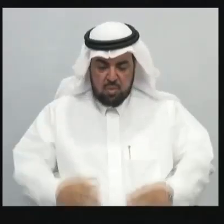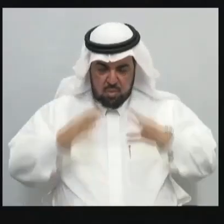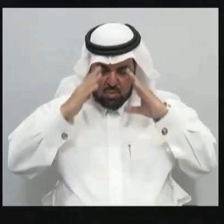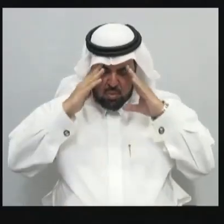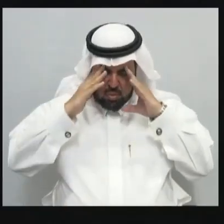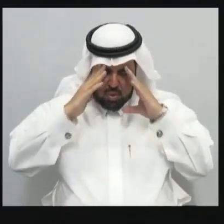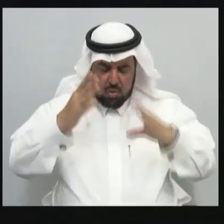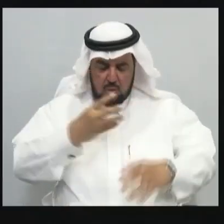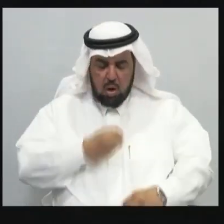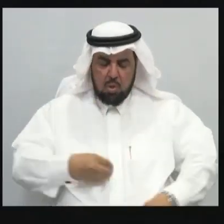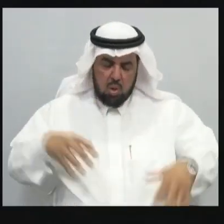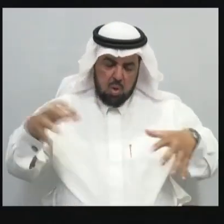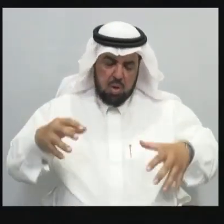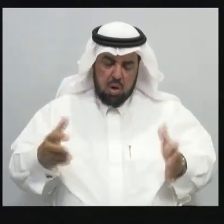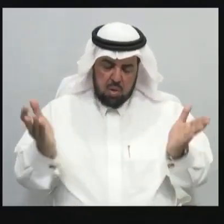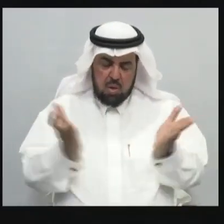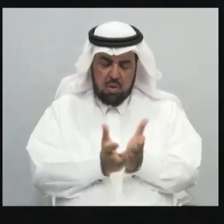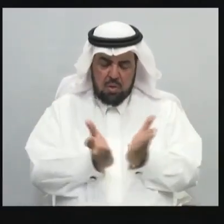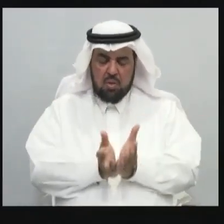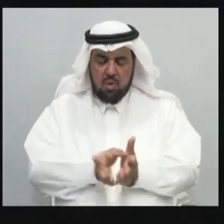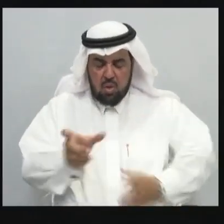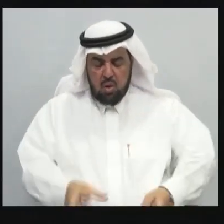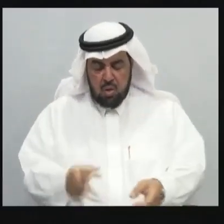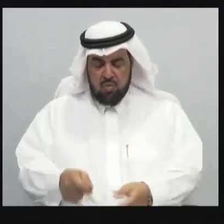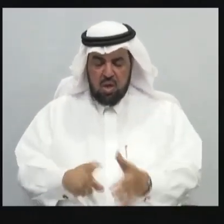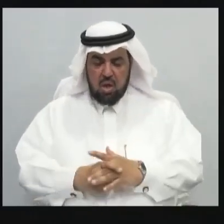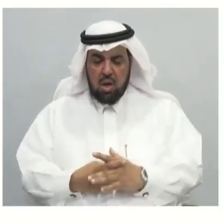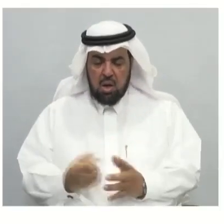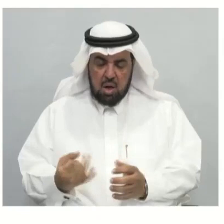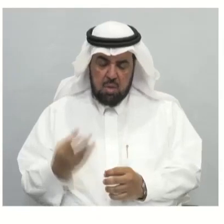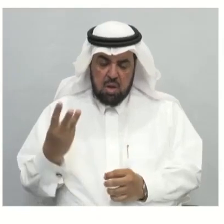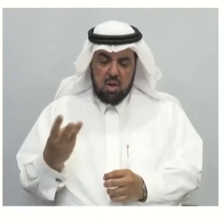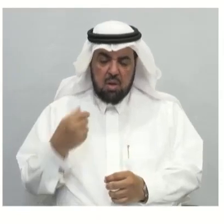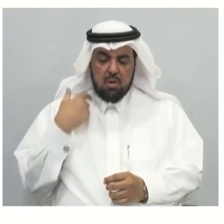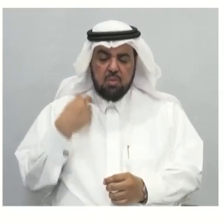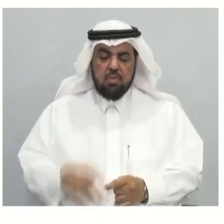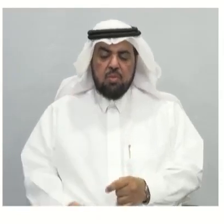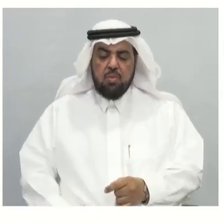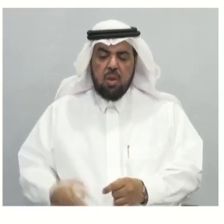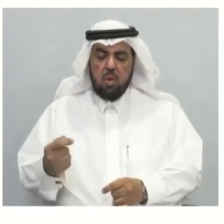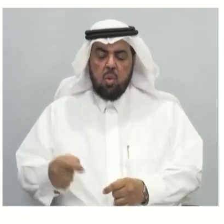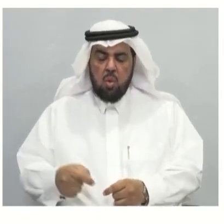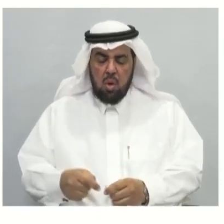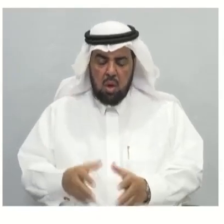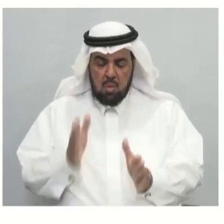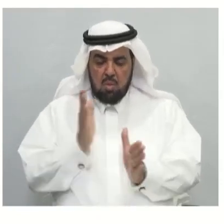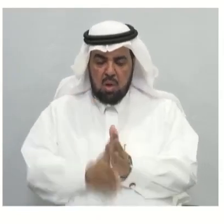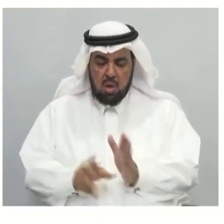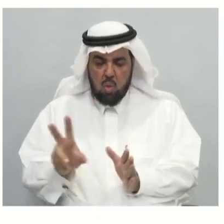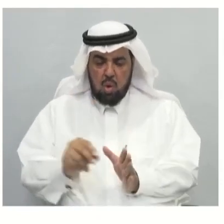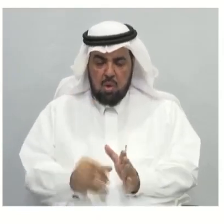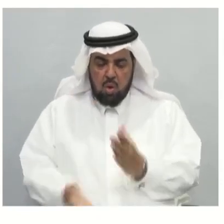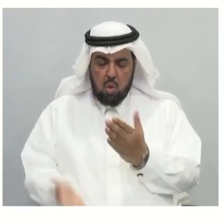السلام عليكم ورحمه الله وبركاته مرحبا بكم اعزائي الطلاب في تقنيه رقميه 3 في وحده مستندات ونماذج